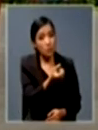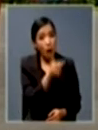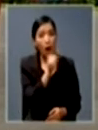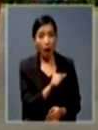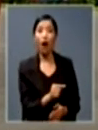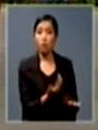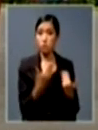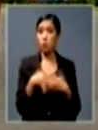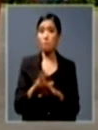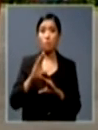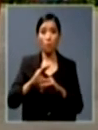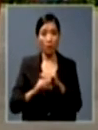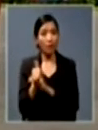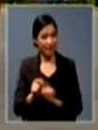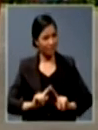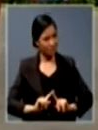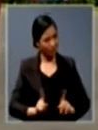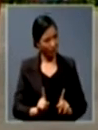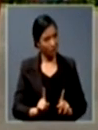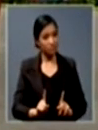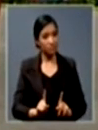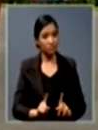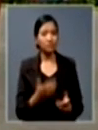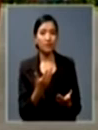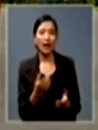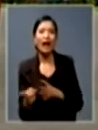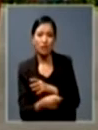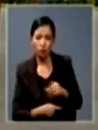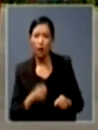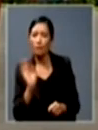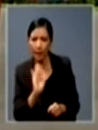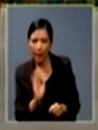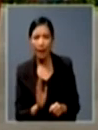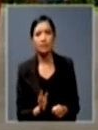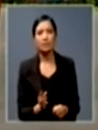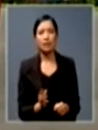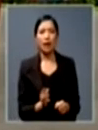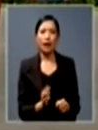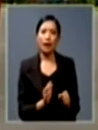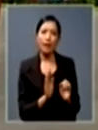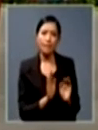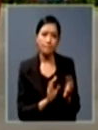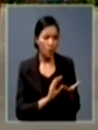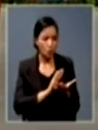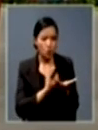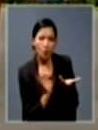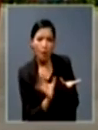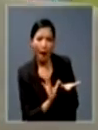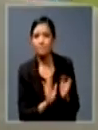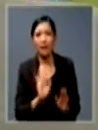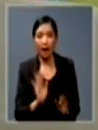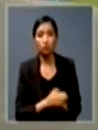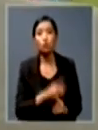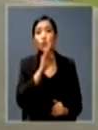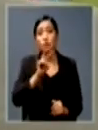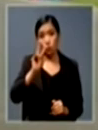ไปเข้าโครงการได้เพียงแต่ท่านจะไม่ได้เรื่องของค่าเก็บเกี่ยวและปรับปรุงคุณภาพข้าวต าม สองพันบาท อันนี้จะไม่ได้ คือได้ครั้งเดียว ใช้ไปแล้ว พูดง่ายๆว่า